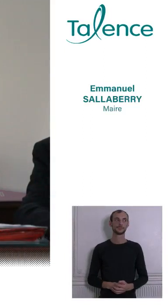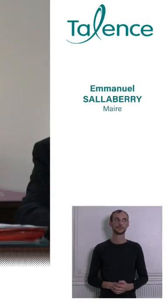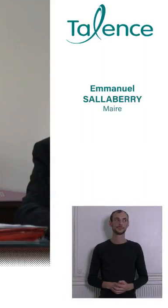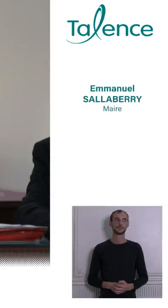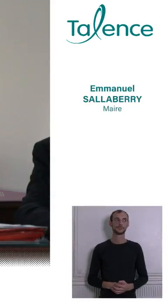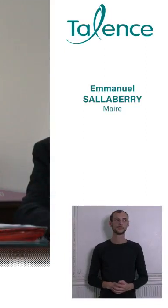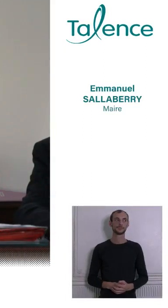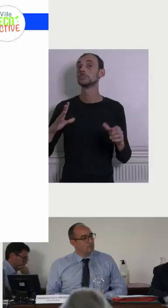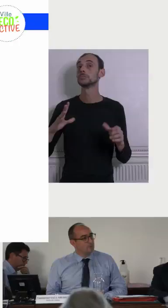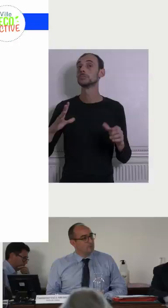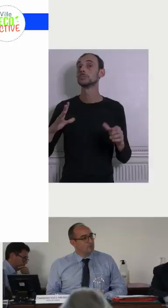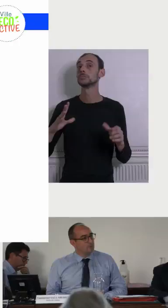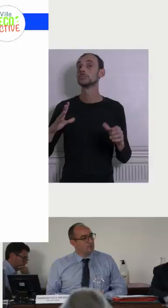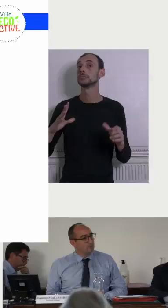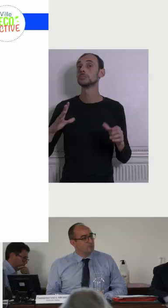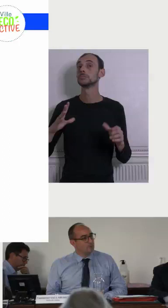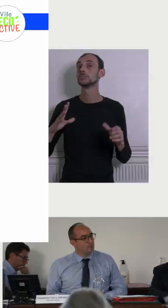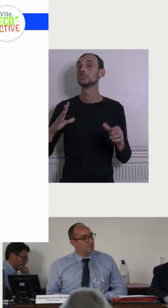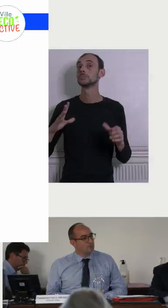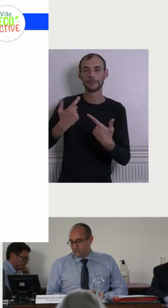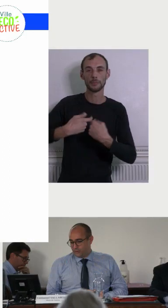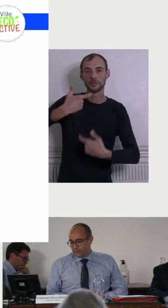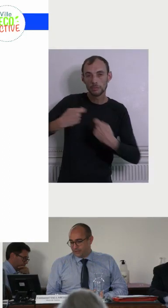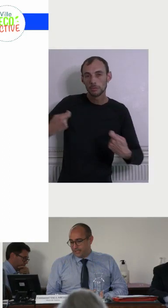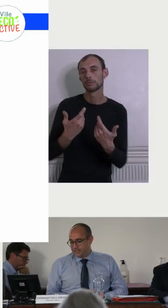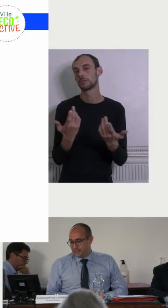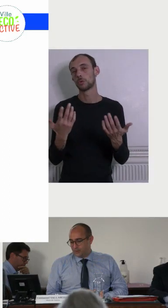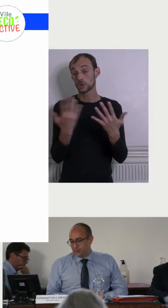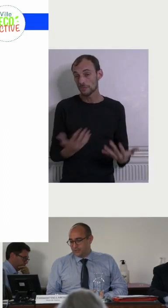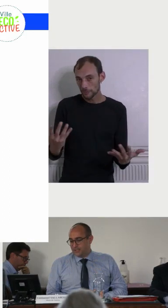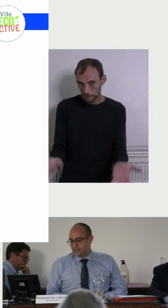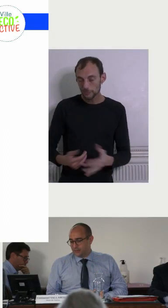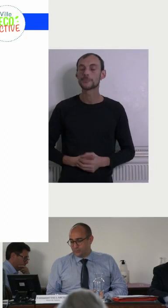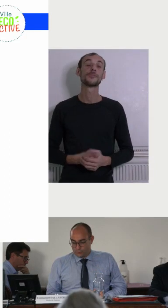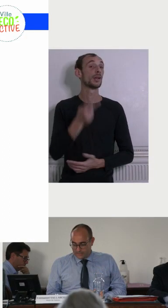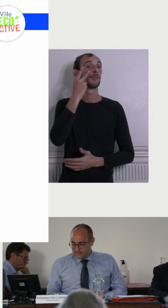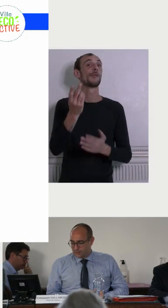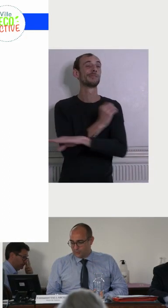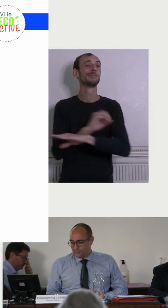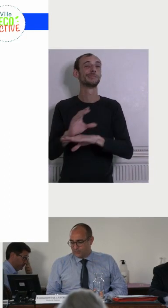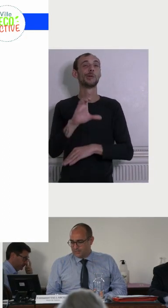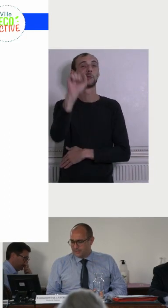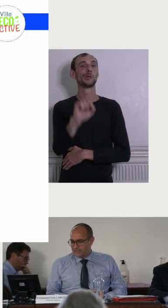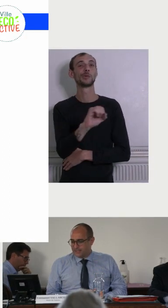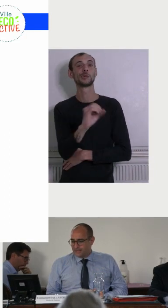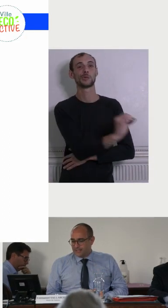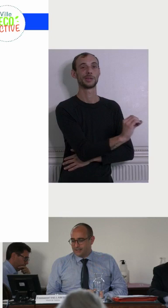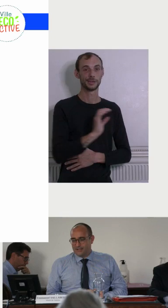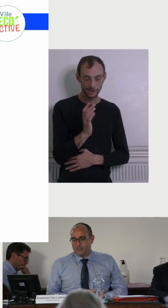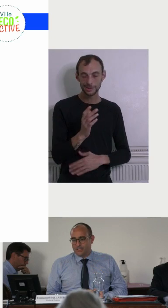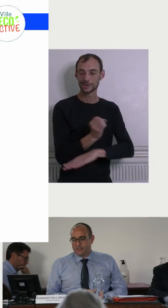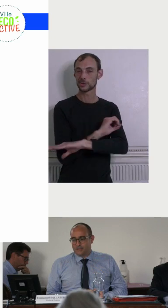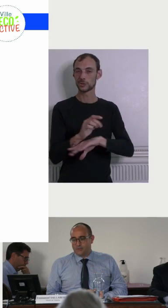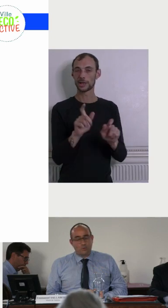également rappeler tout ce qui a été fait pour optimiser les sources de chauffage, avec notamment la mise en œuvre d'une chaufferie biomasse pour la